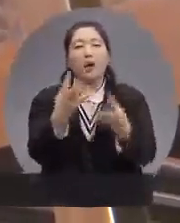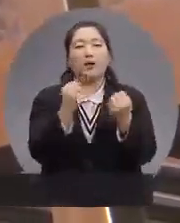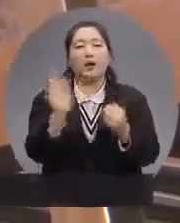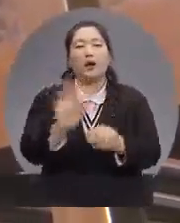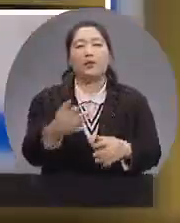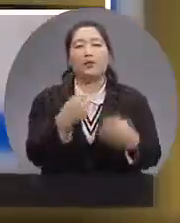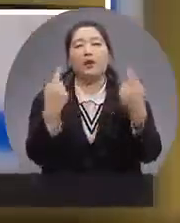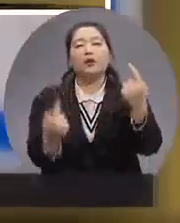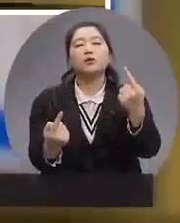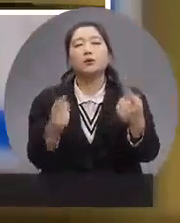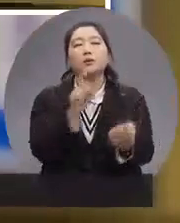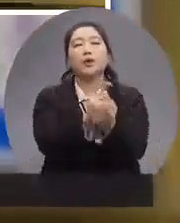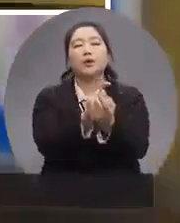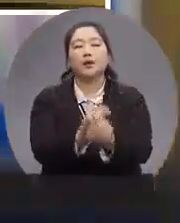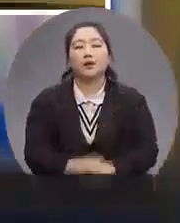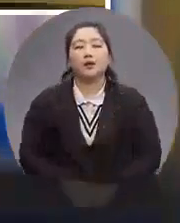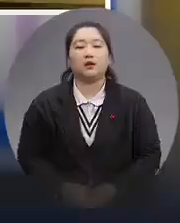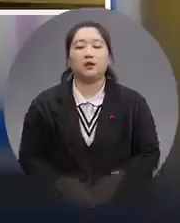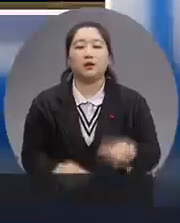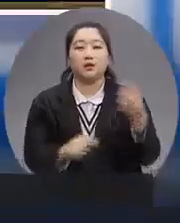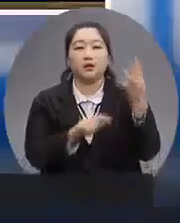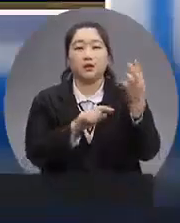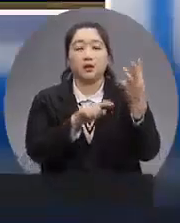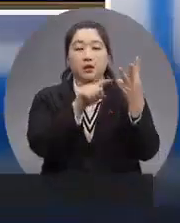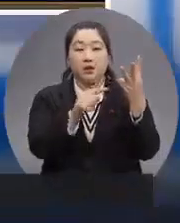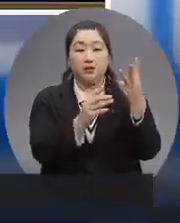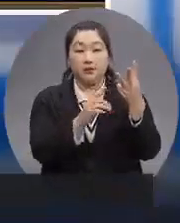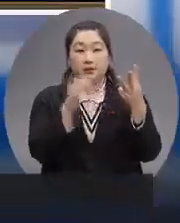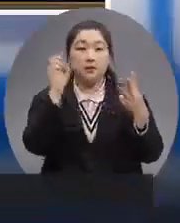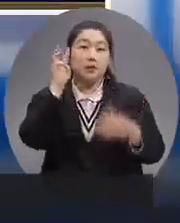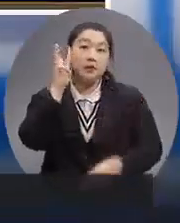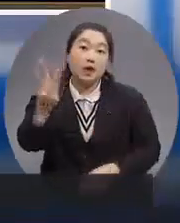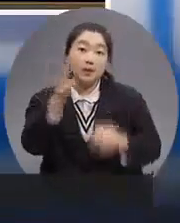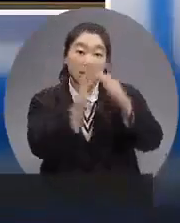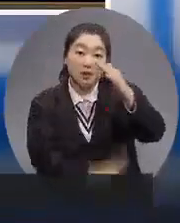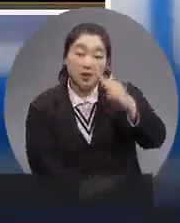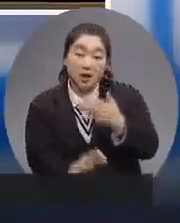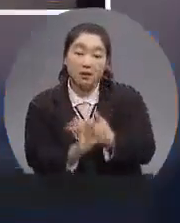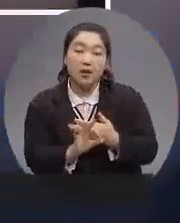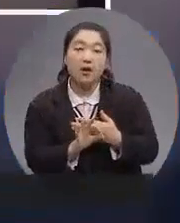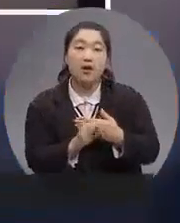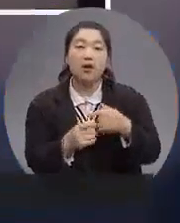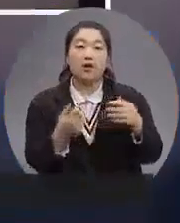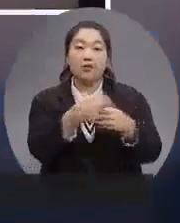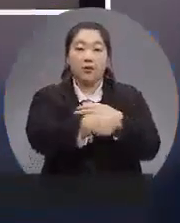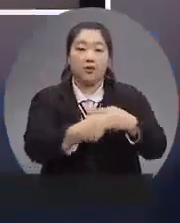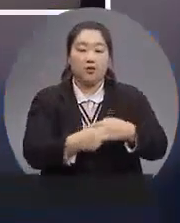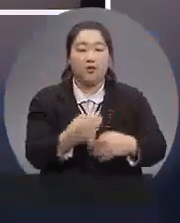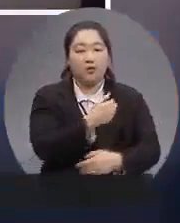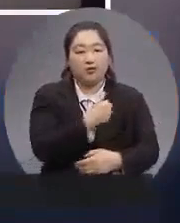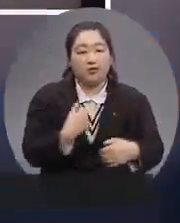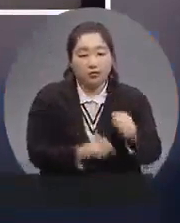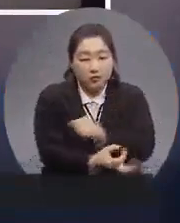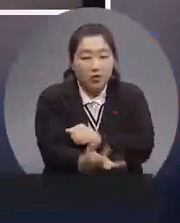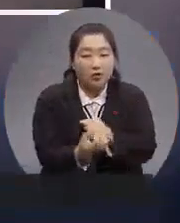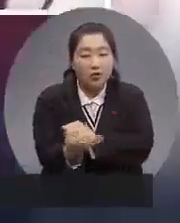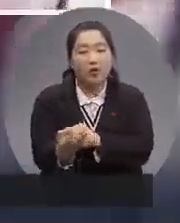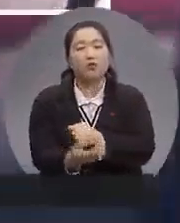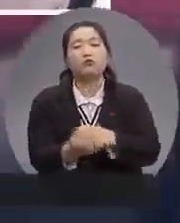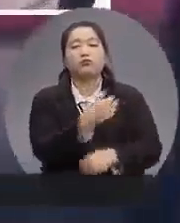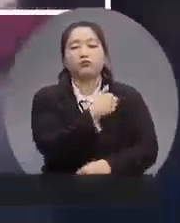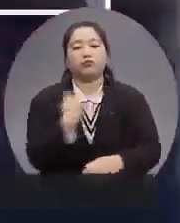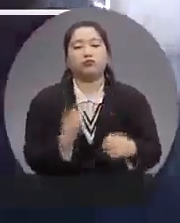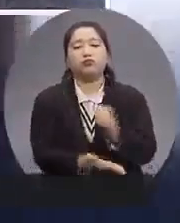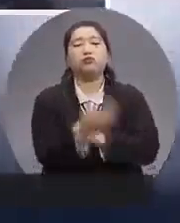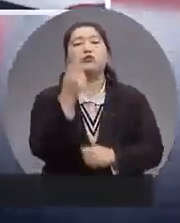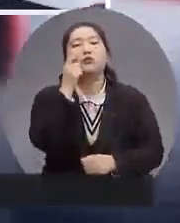결과입니다. 3.01분 밑으로 이하로 내려가게 되면 저희 의료기관에 저희가 충분히 그 공급량을 드리지 못하기